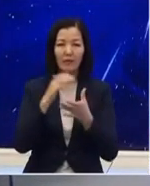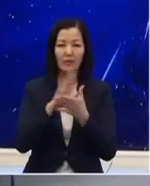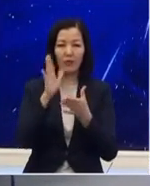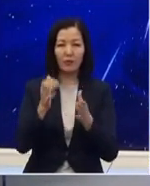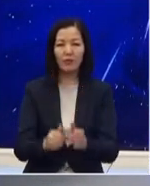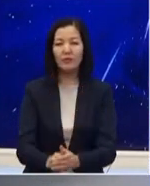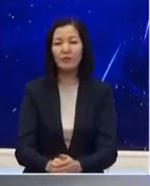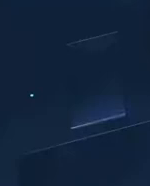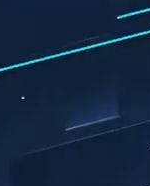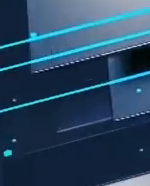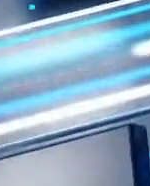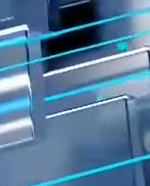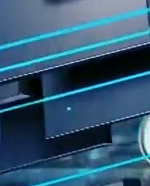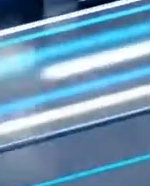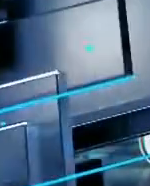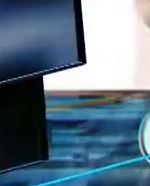выпуске.